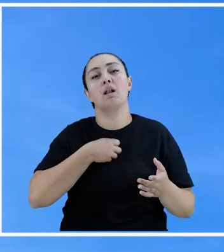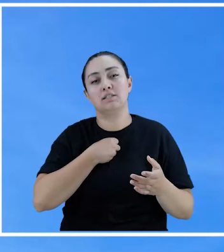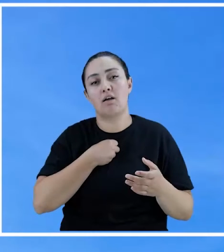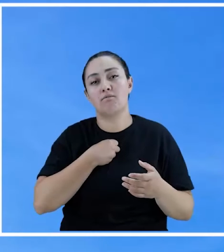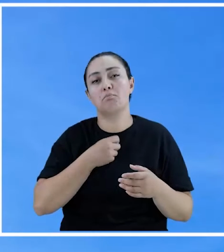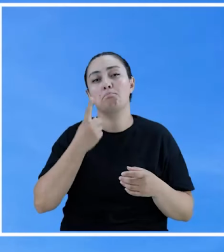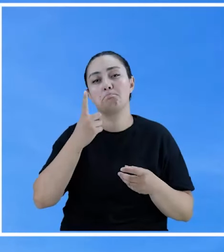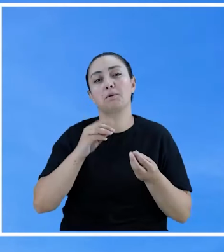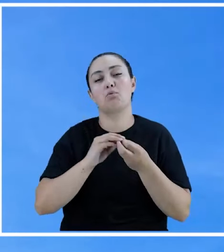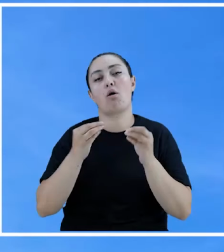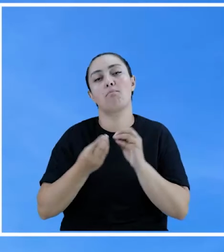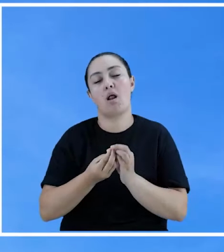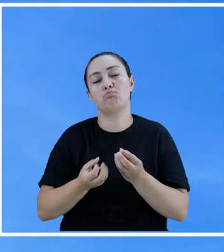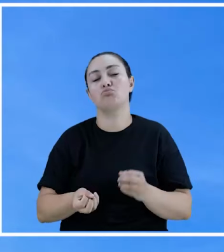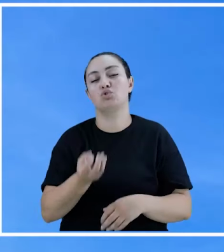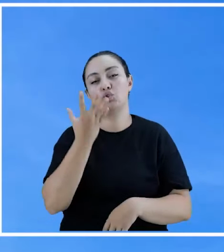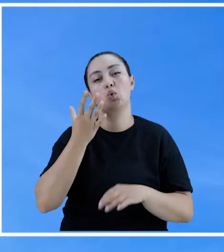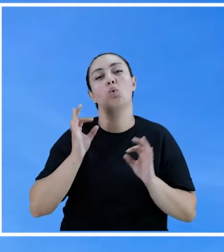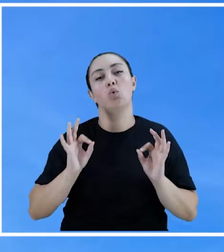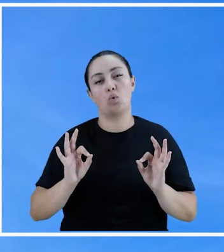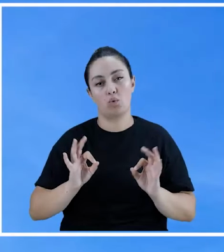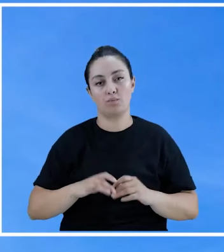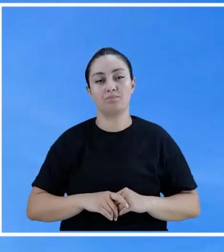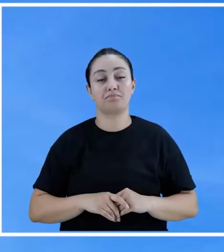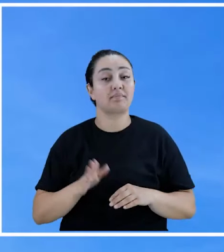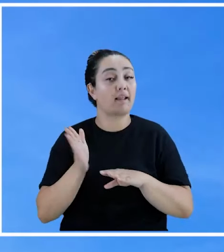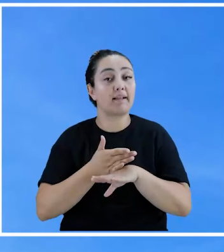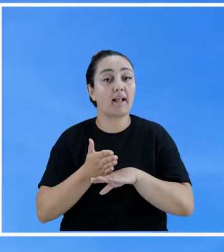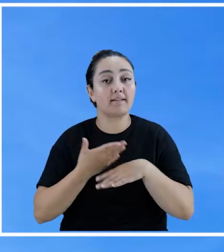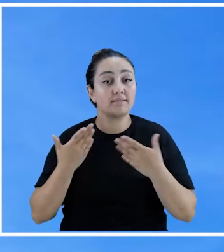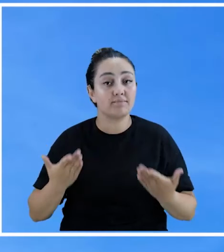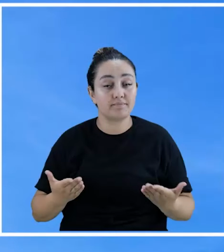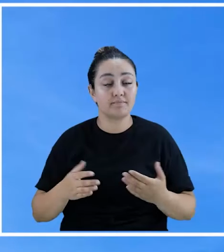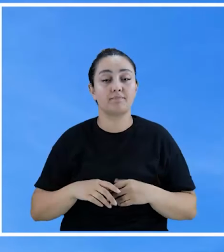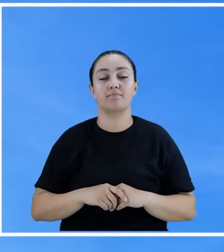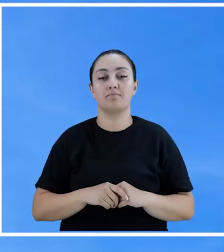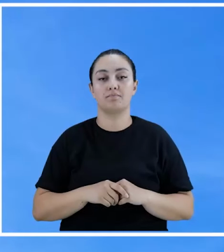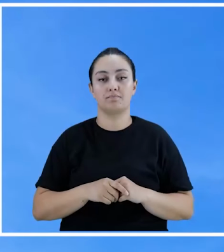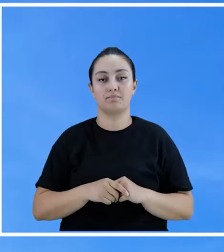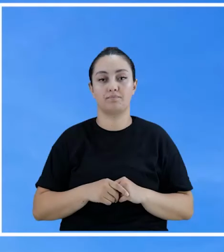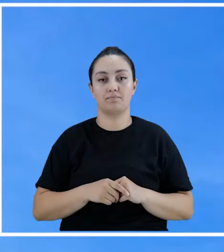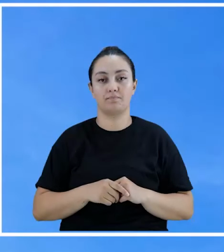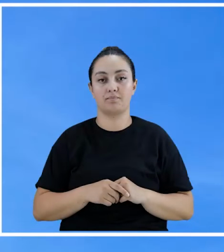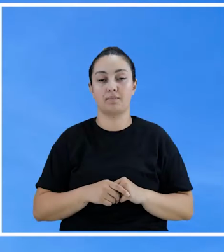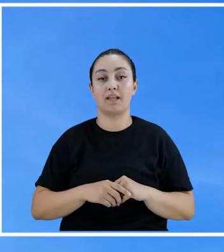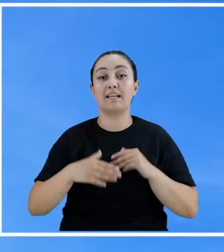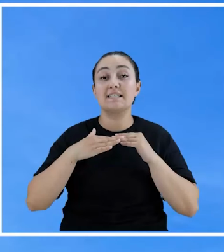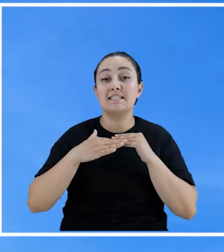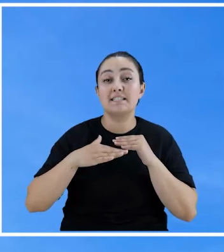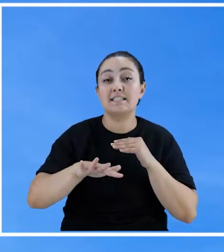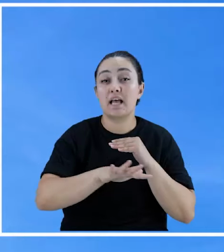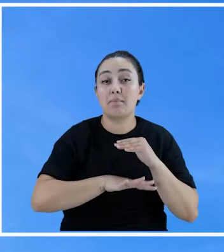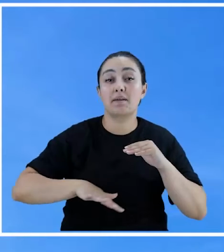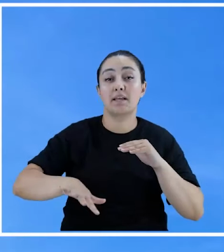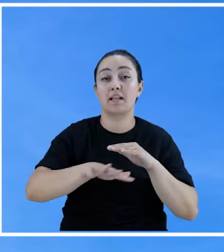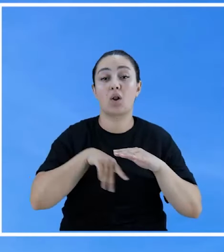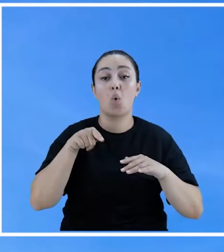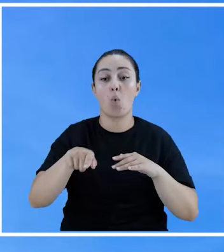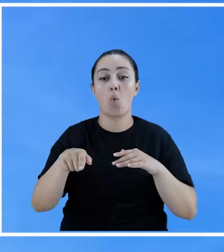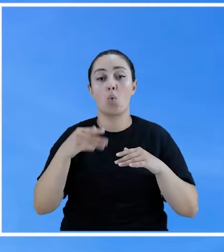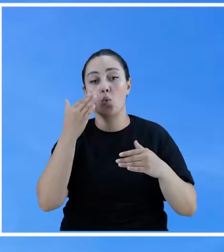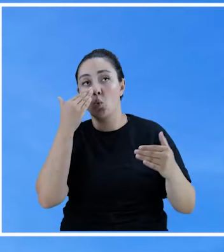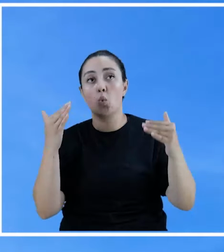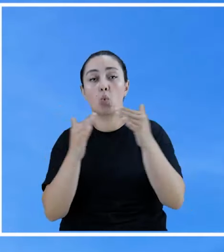ki bir göçme problemiyle karşı karşıya kalırsınız. Neden? Çünkü zemininiz o yüke